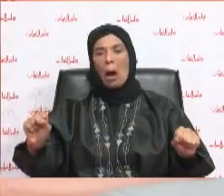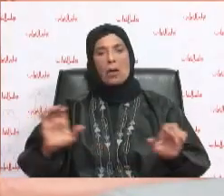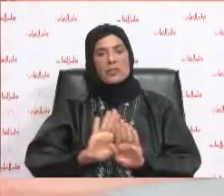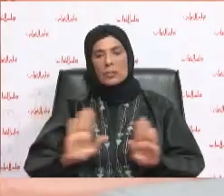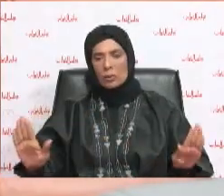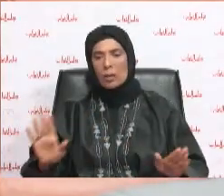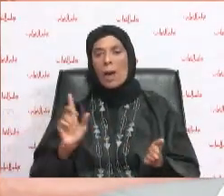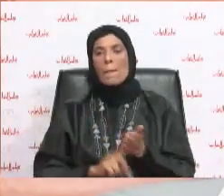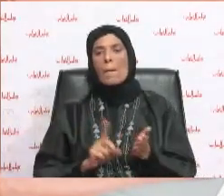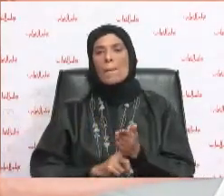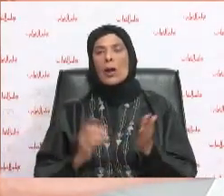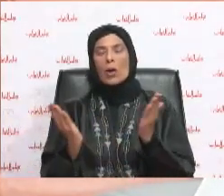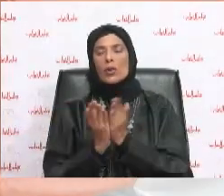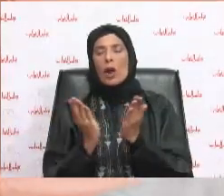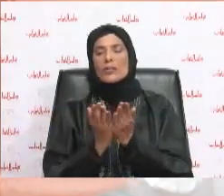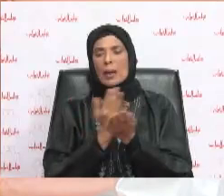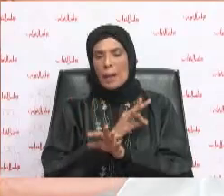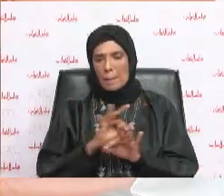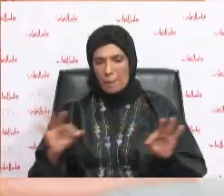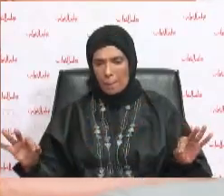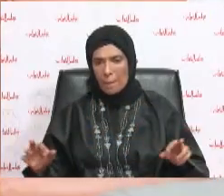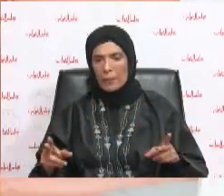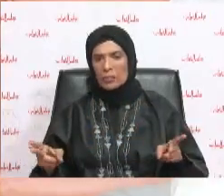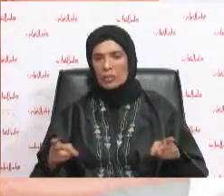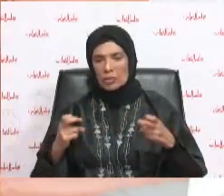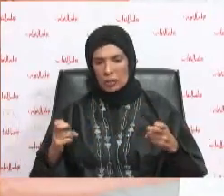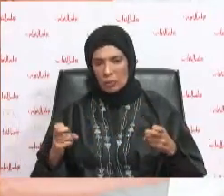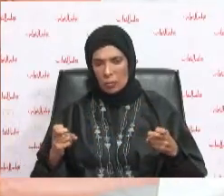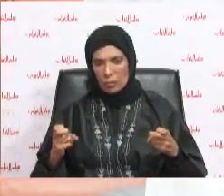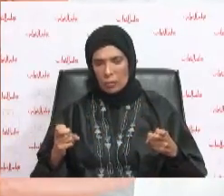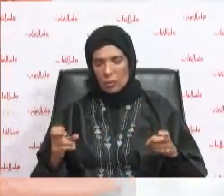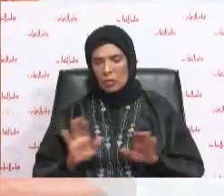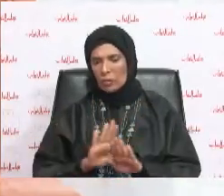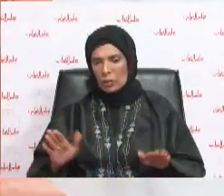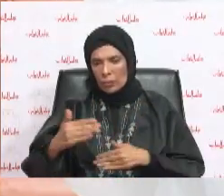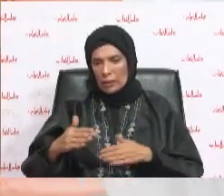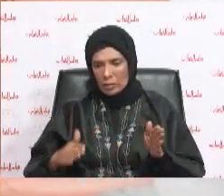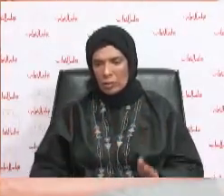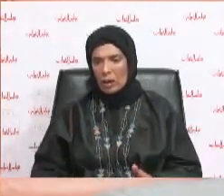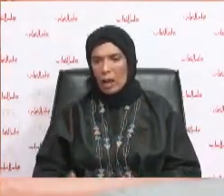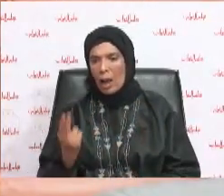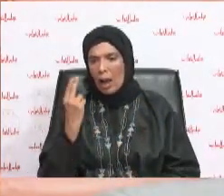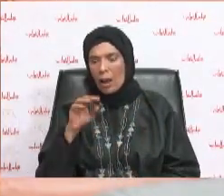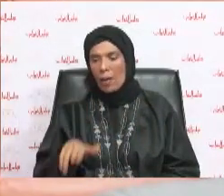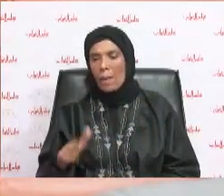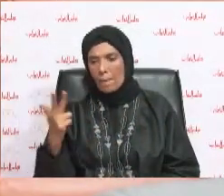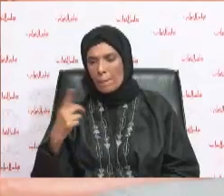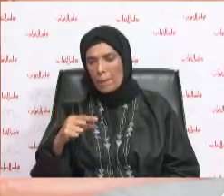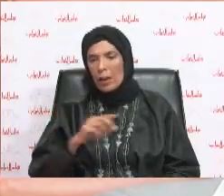فيجب أن يكون هناك دراسة شاملة. نرفض انتهى حكم الصندوق في 2018 تم